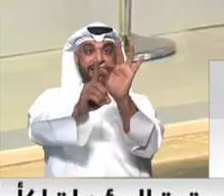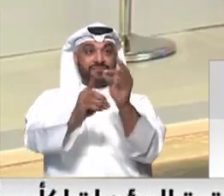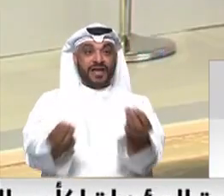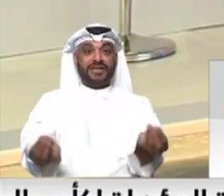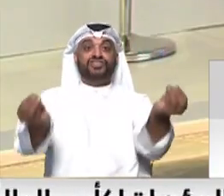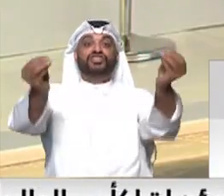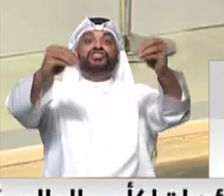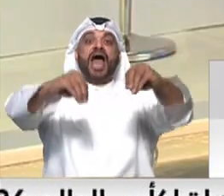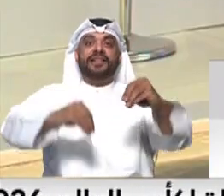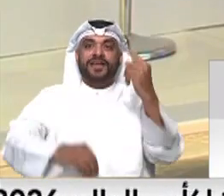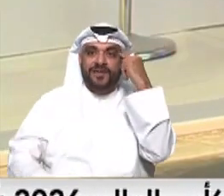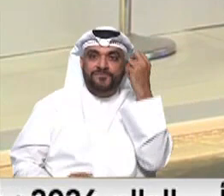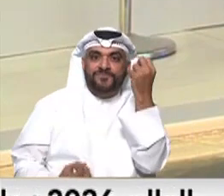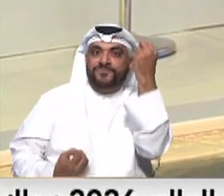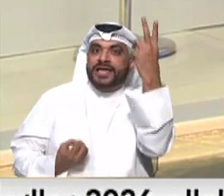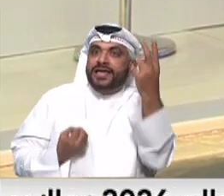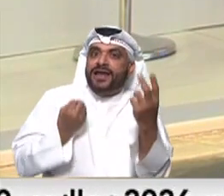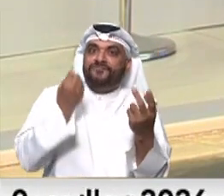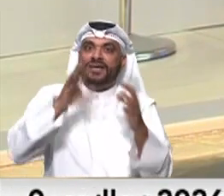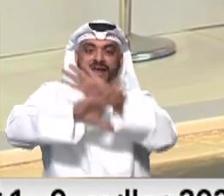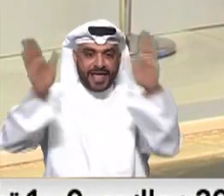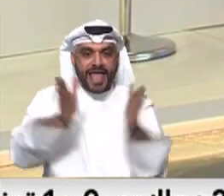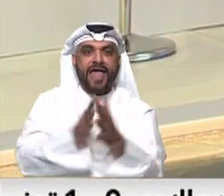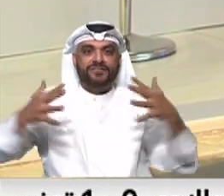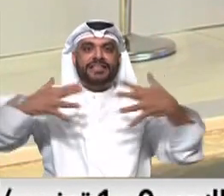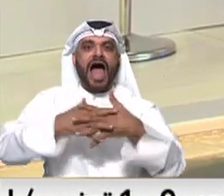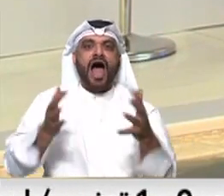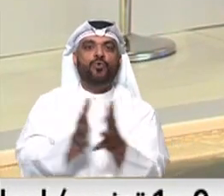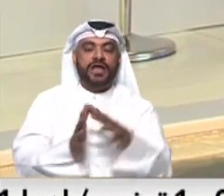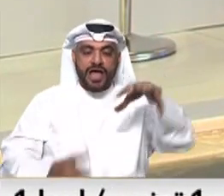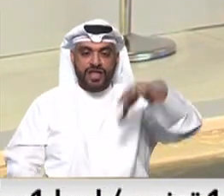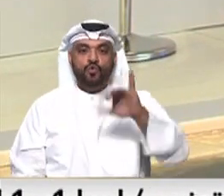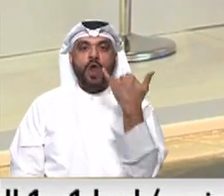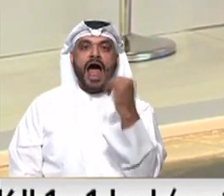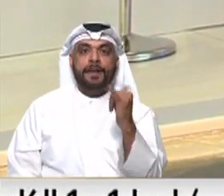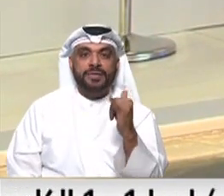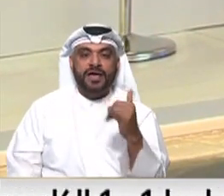سياسات التكامل والترابط في إدارة قطاعات المياه والزراعة والطاقة